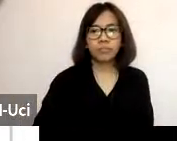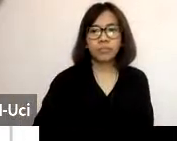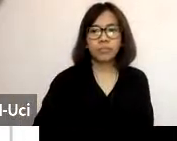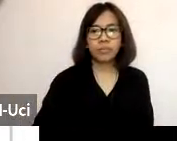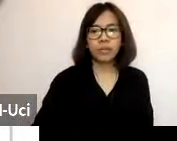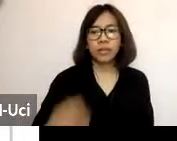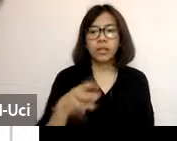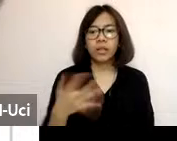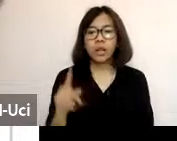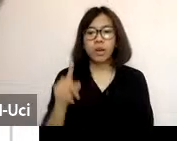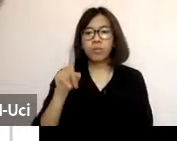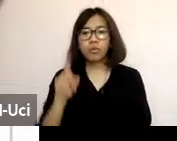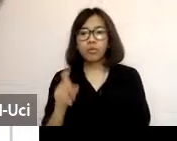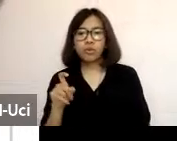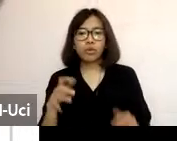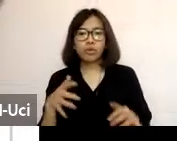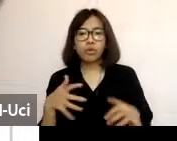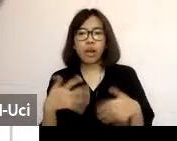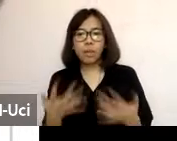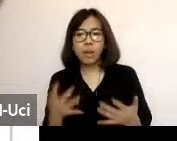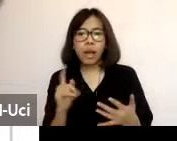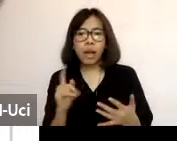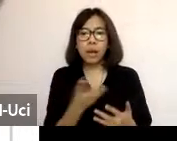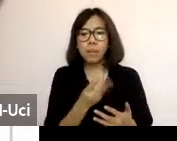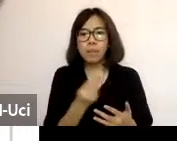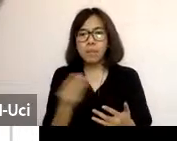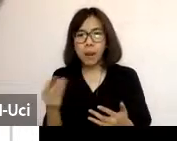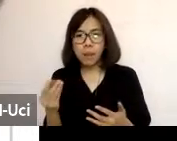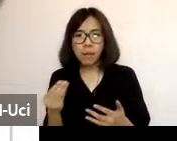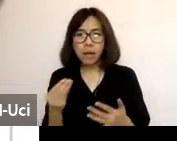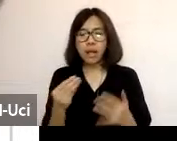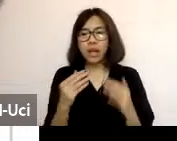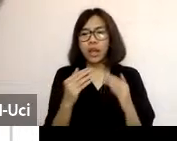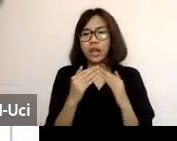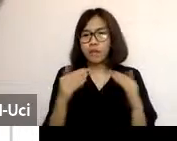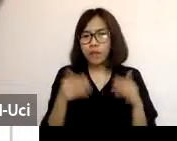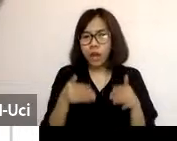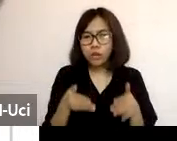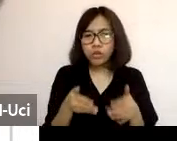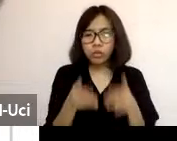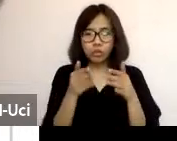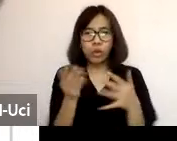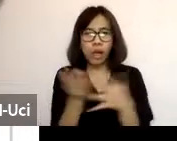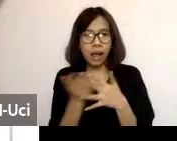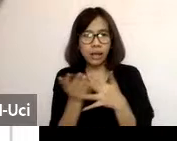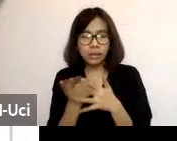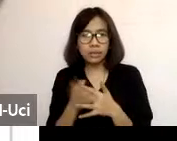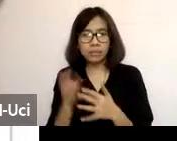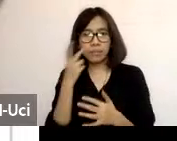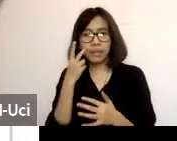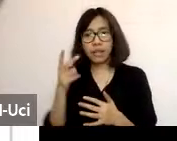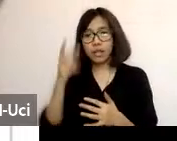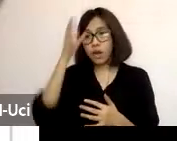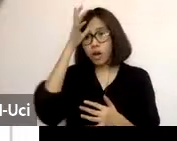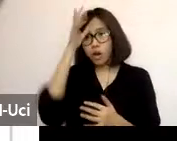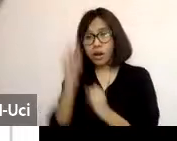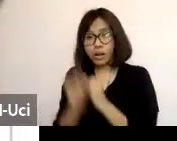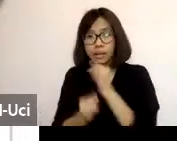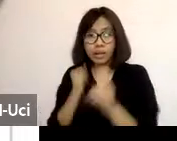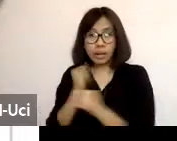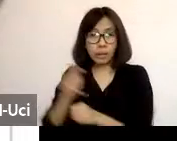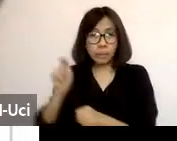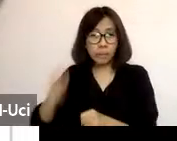digital adalah membutuhkan termasuk tur dan literasi digital kalau kita lihat jumlah pengguna internet berdasarkan provinsi